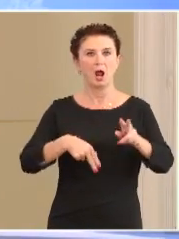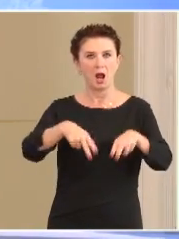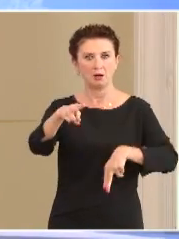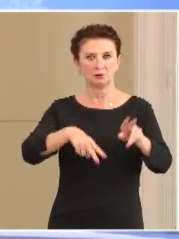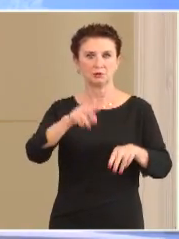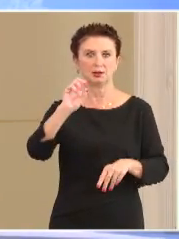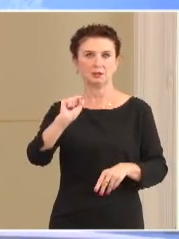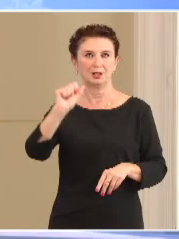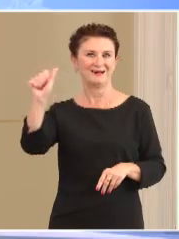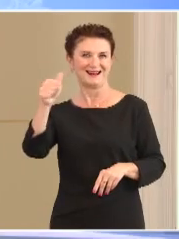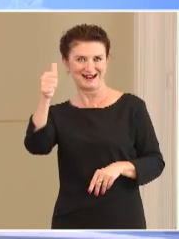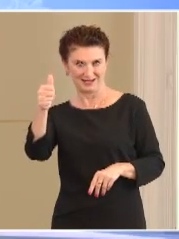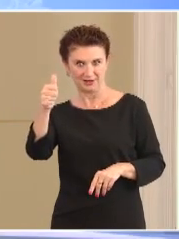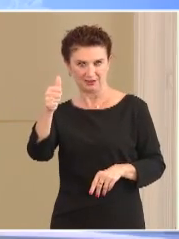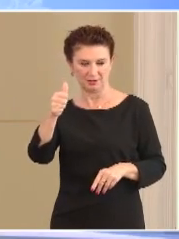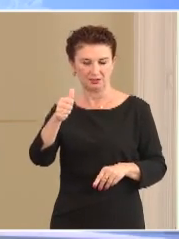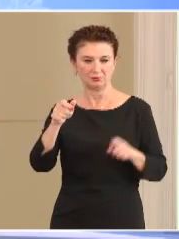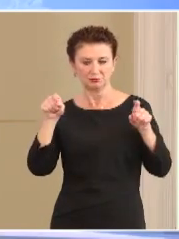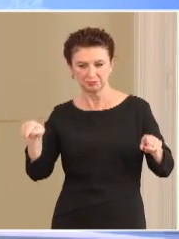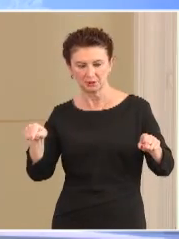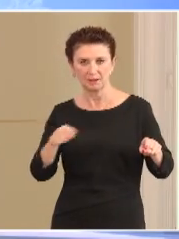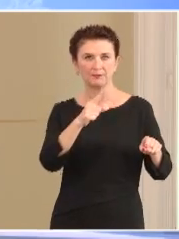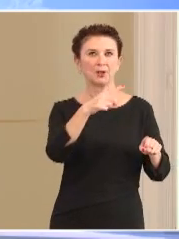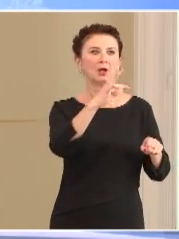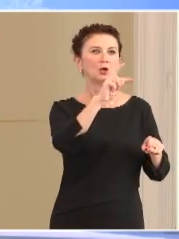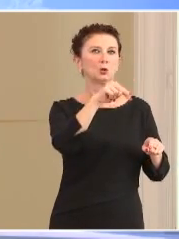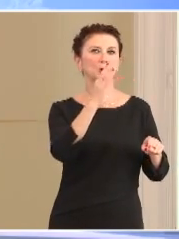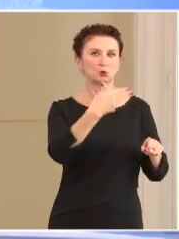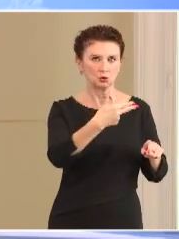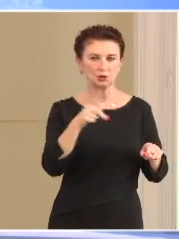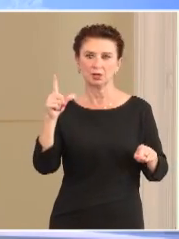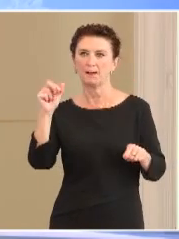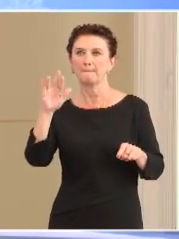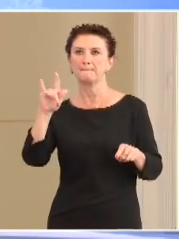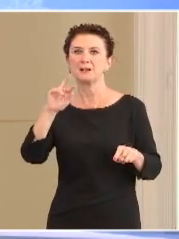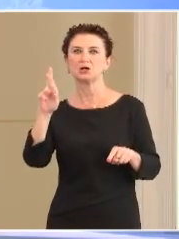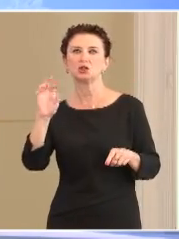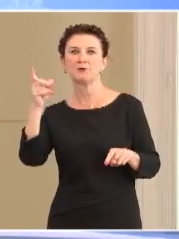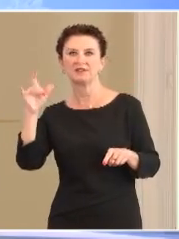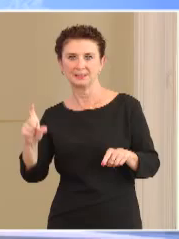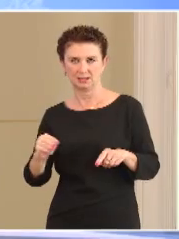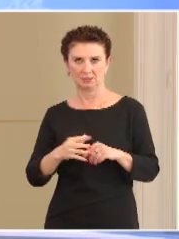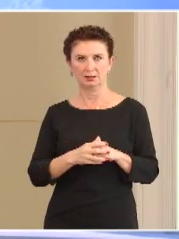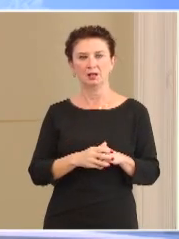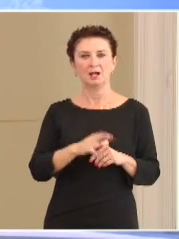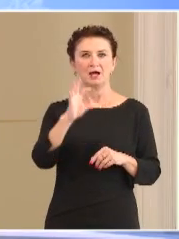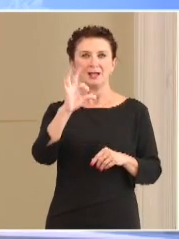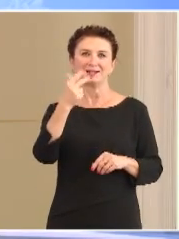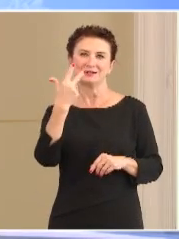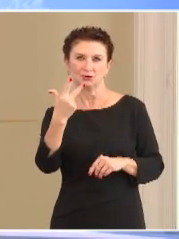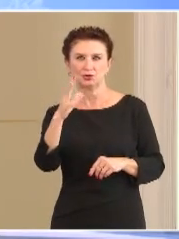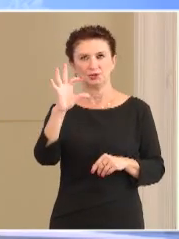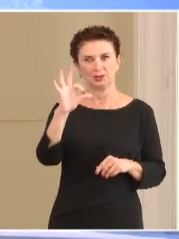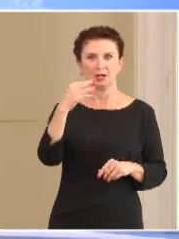na odcinku Tuszyn-Pyrzowice, na S2 na trzech odcinkach, na S3, S5